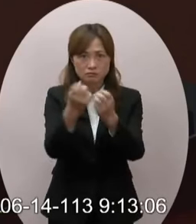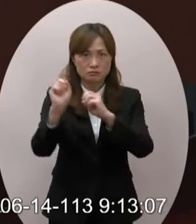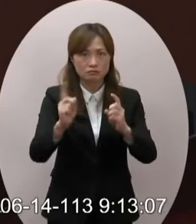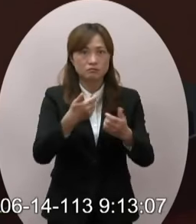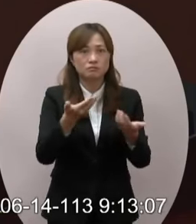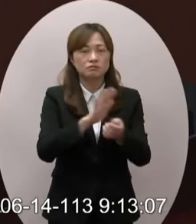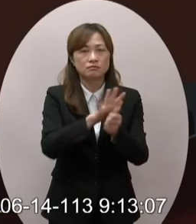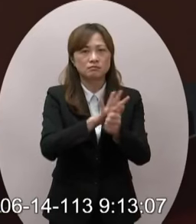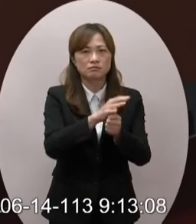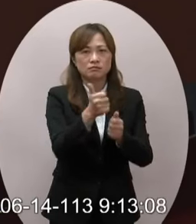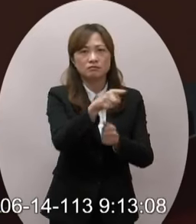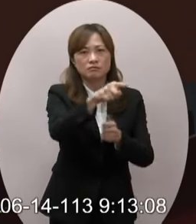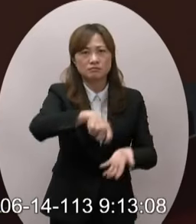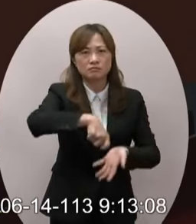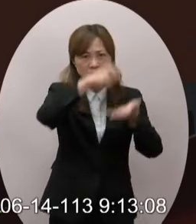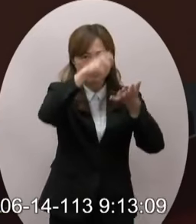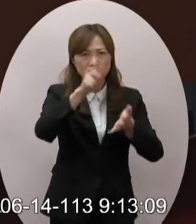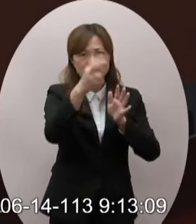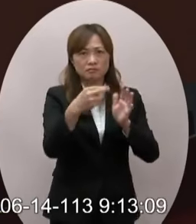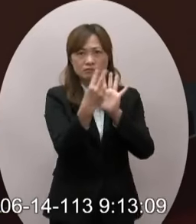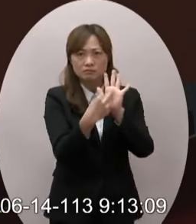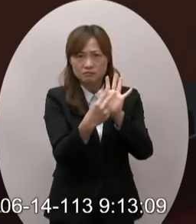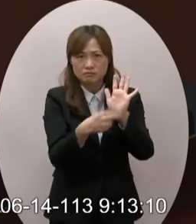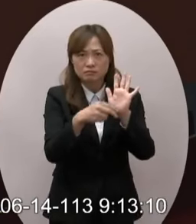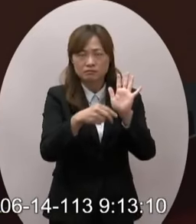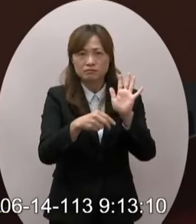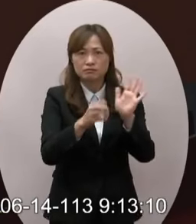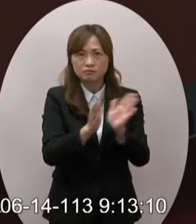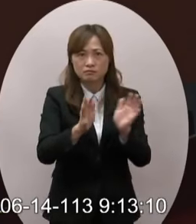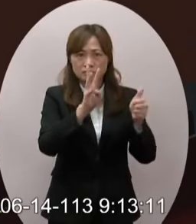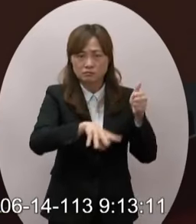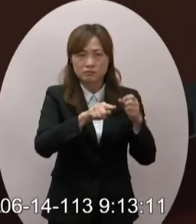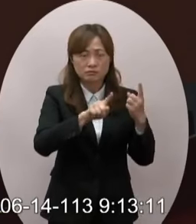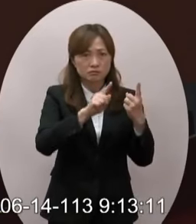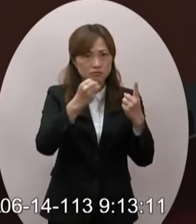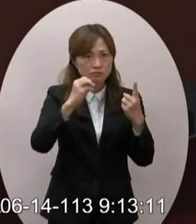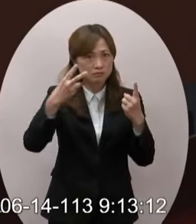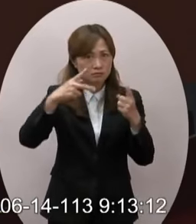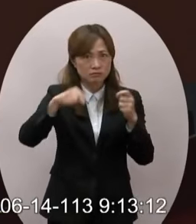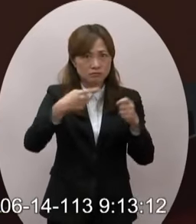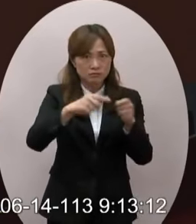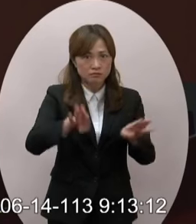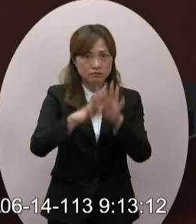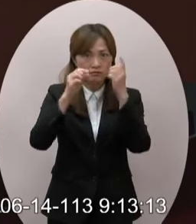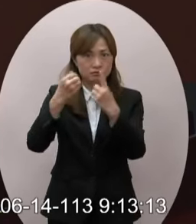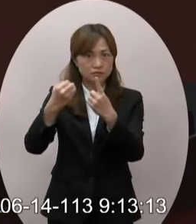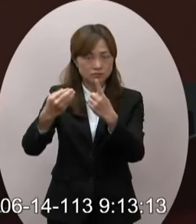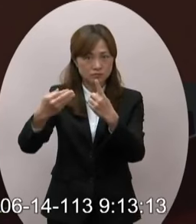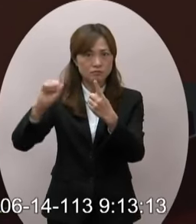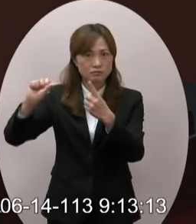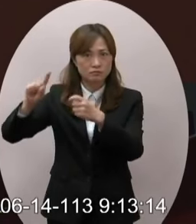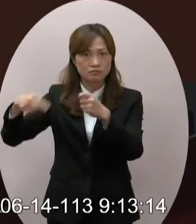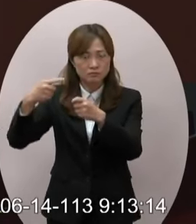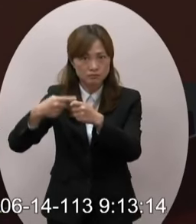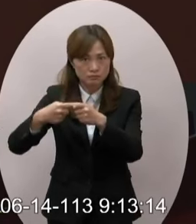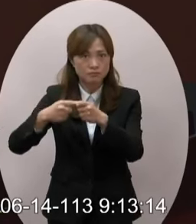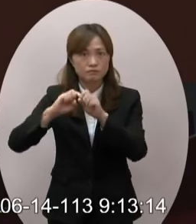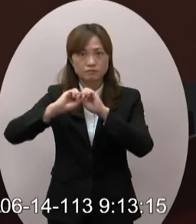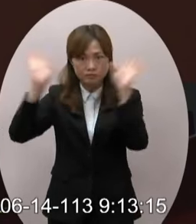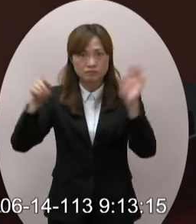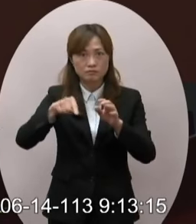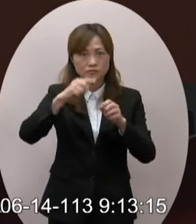提出的广义相对论，1907年发想，1915年就发表出来，花了8年